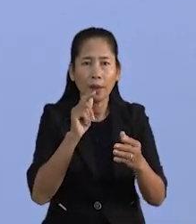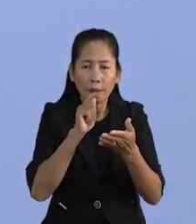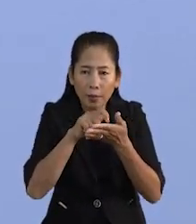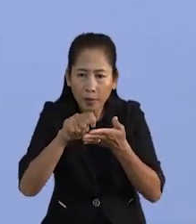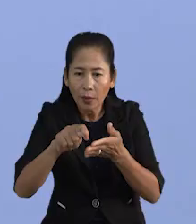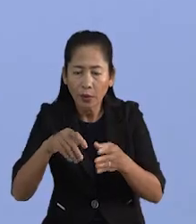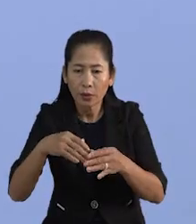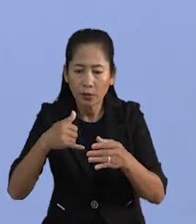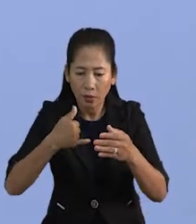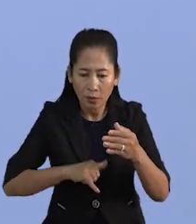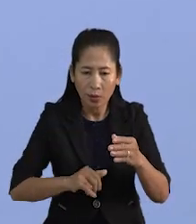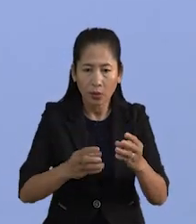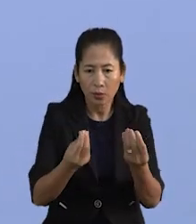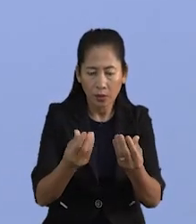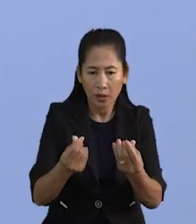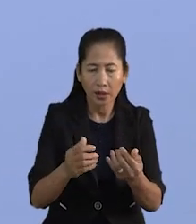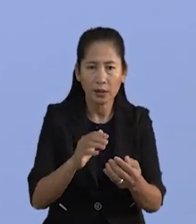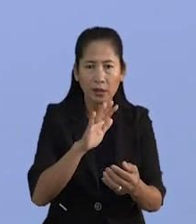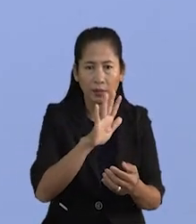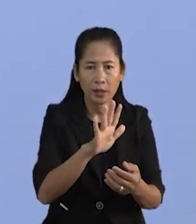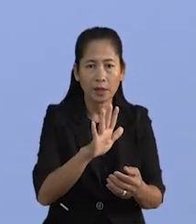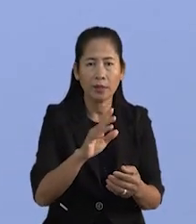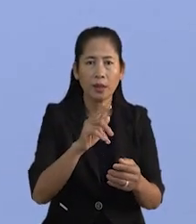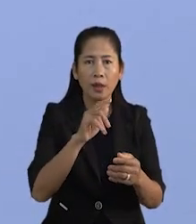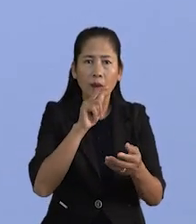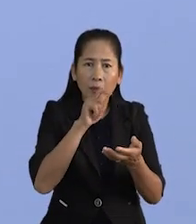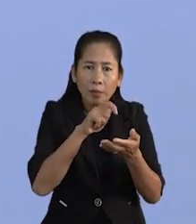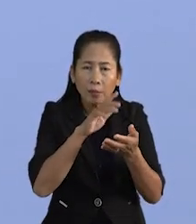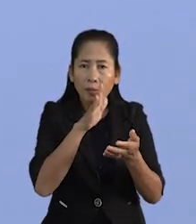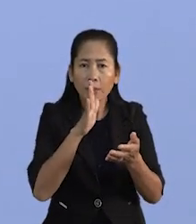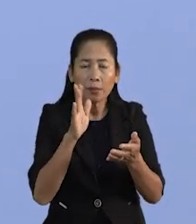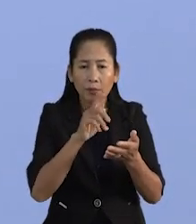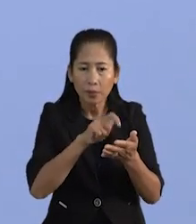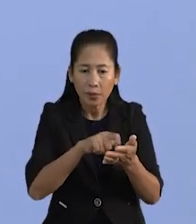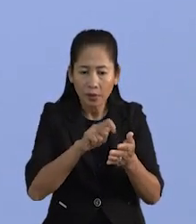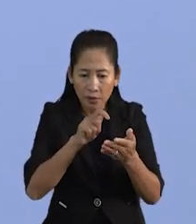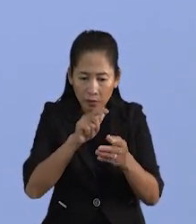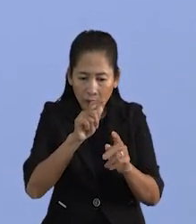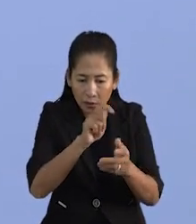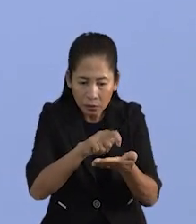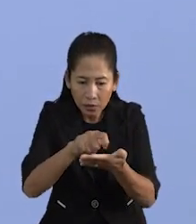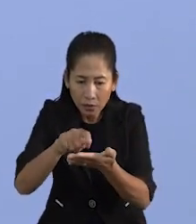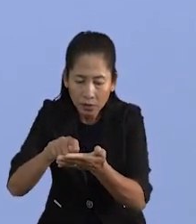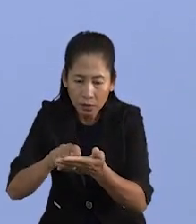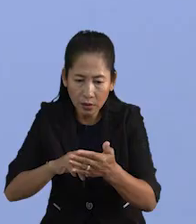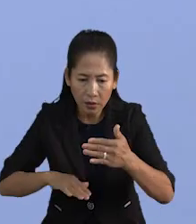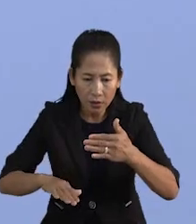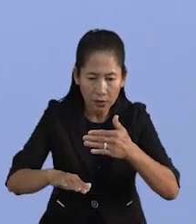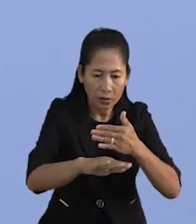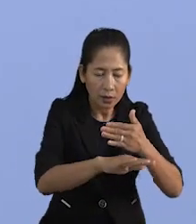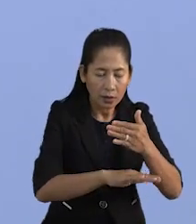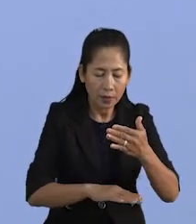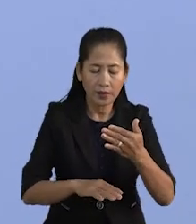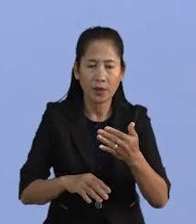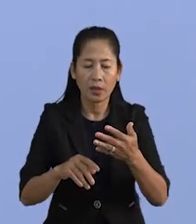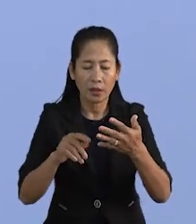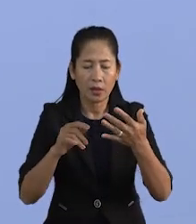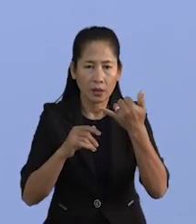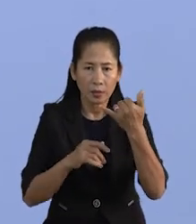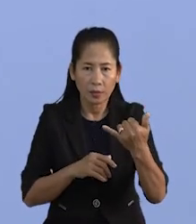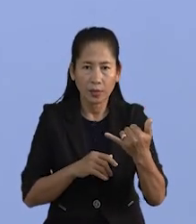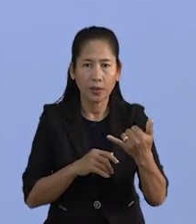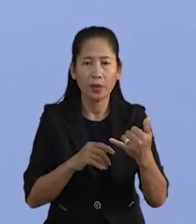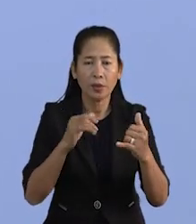ដីលបះទី5មេមន់បណ្ដើកូនរកចំណីក្នុងទីធ្លាលបះទី